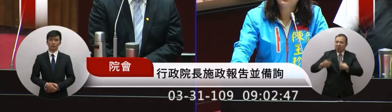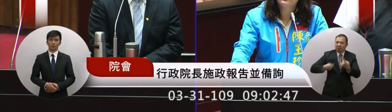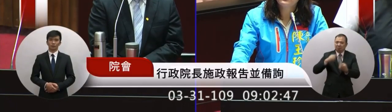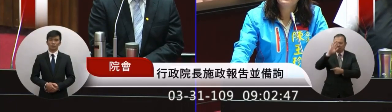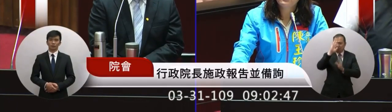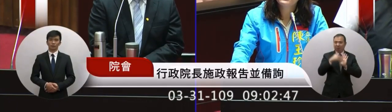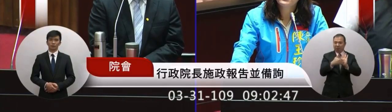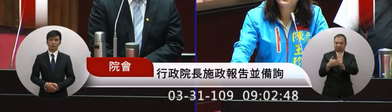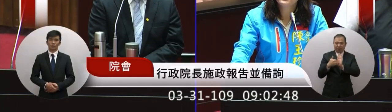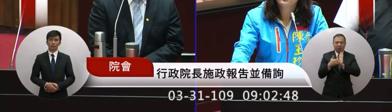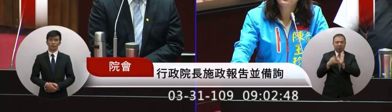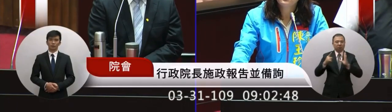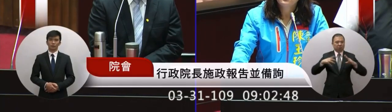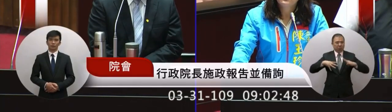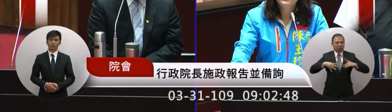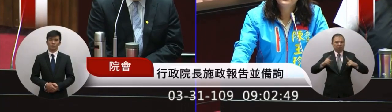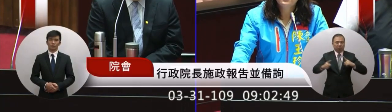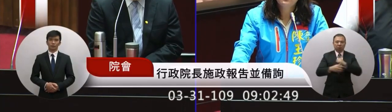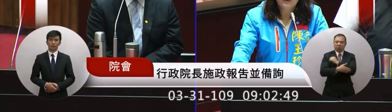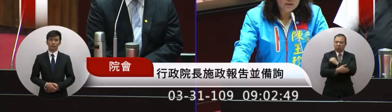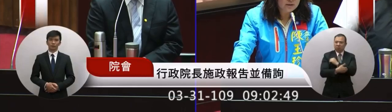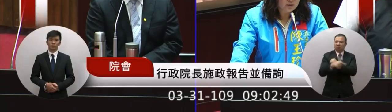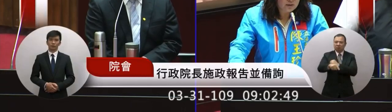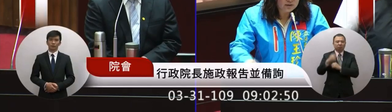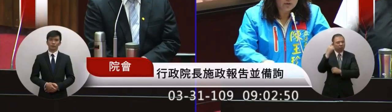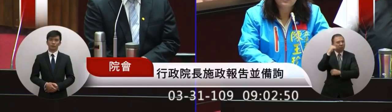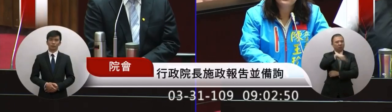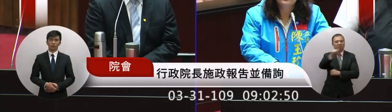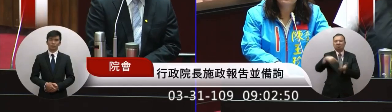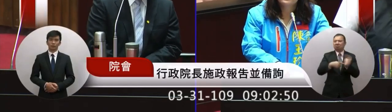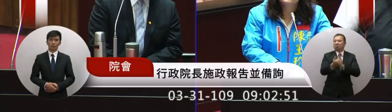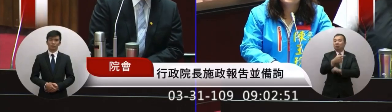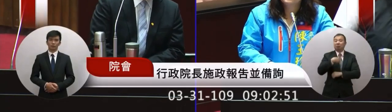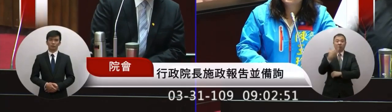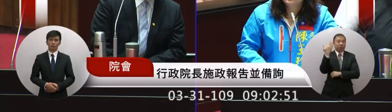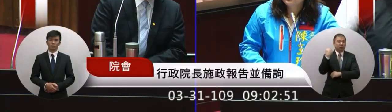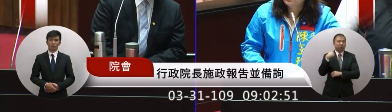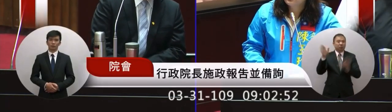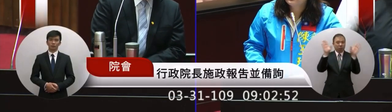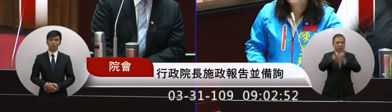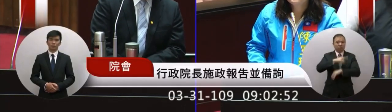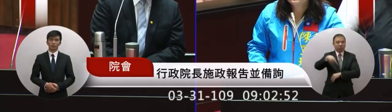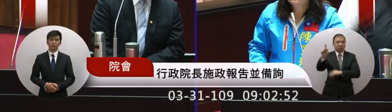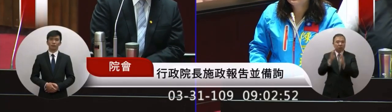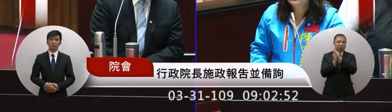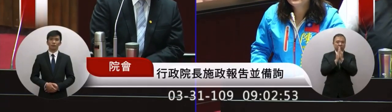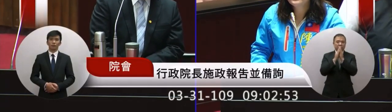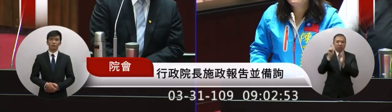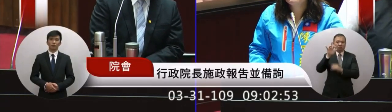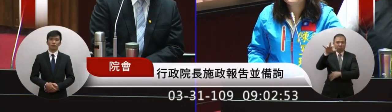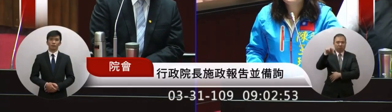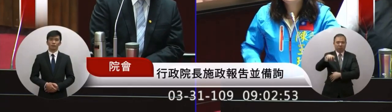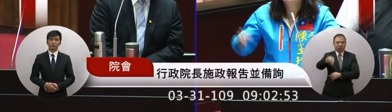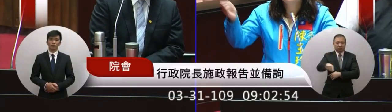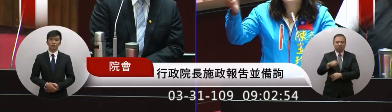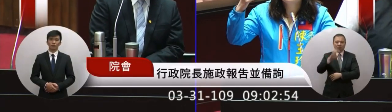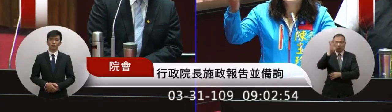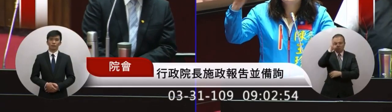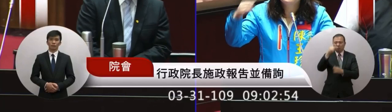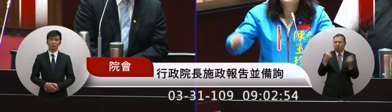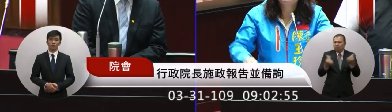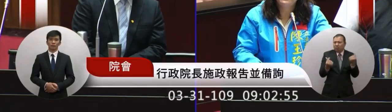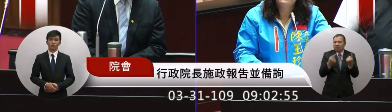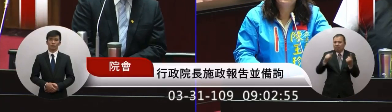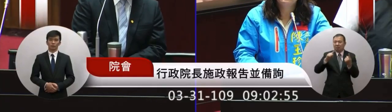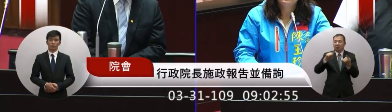防疫的这个官员表示肯定哈、哦。我那天晚上有到桃园机场哦看这个这个所谓的内包机或者定点